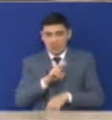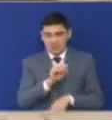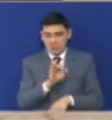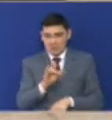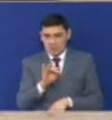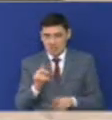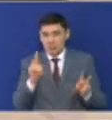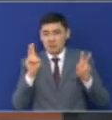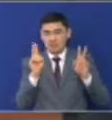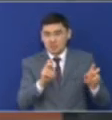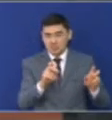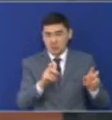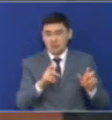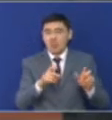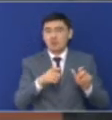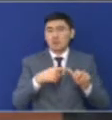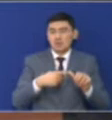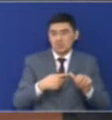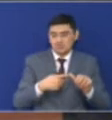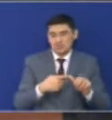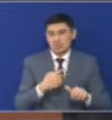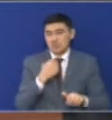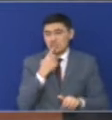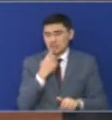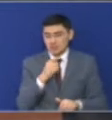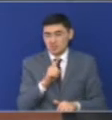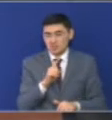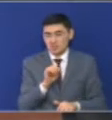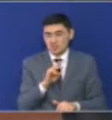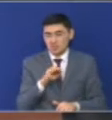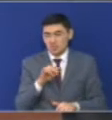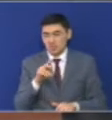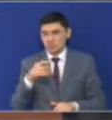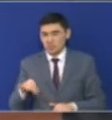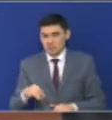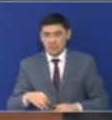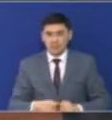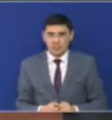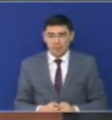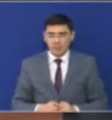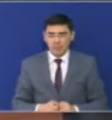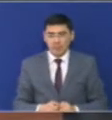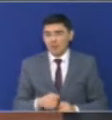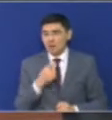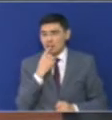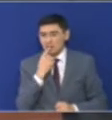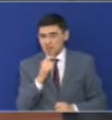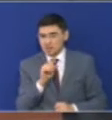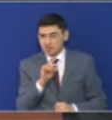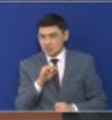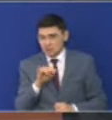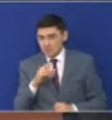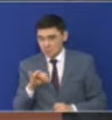звание краснознаменной. 3 мая была награждена орденом Красного Знамени